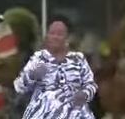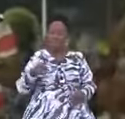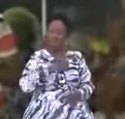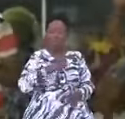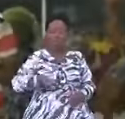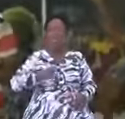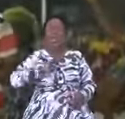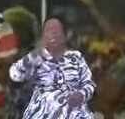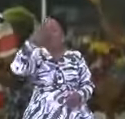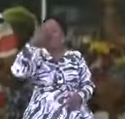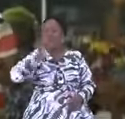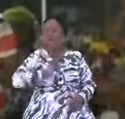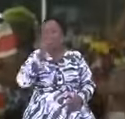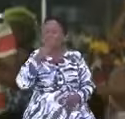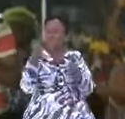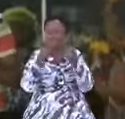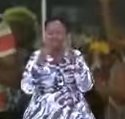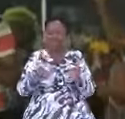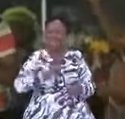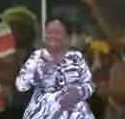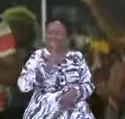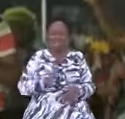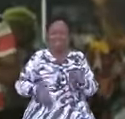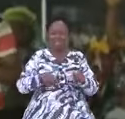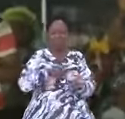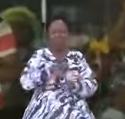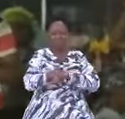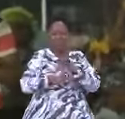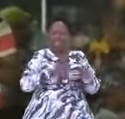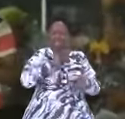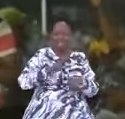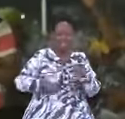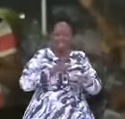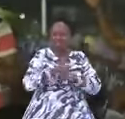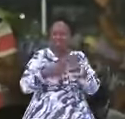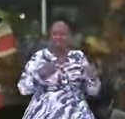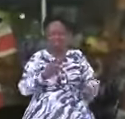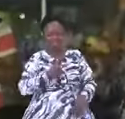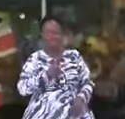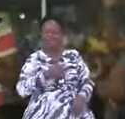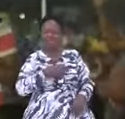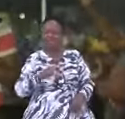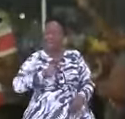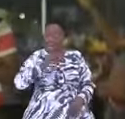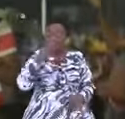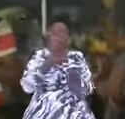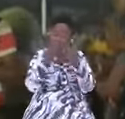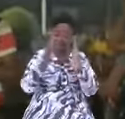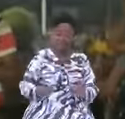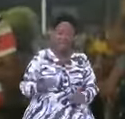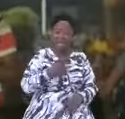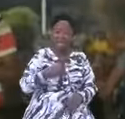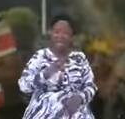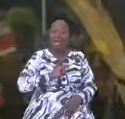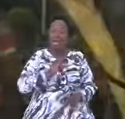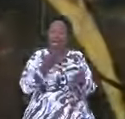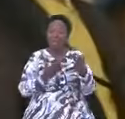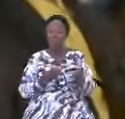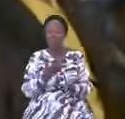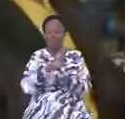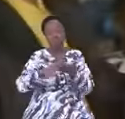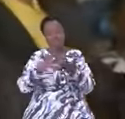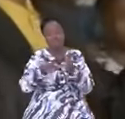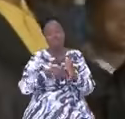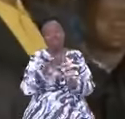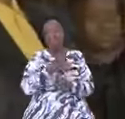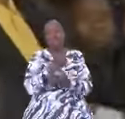ne peux pas me tromper je suis un pécheur et je veux le pardon du seigneur ce soir laisse